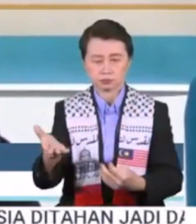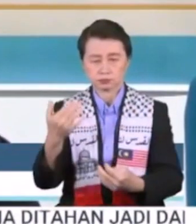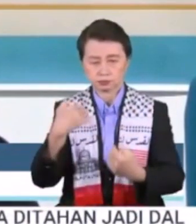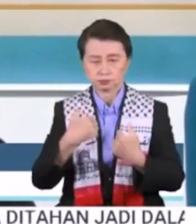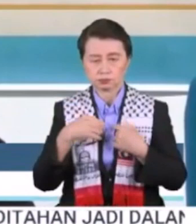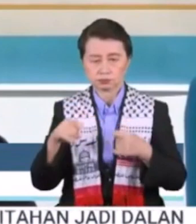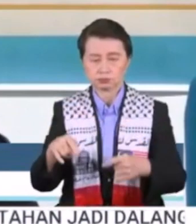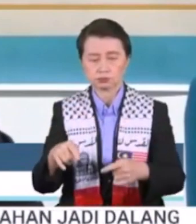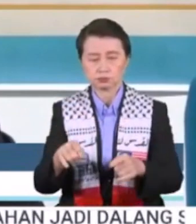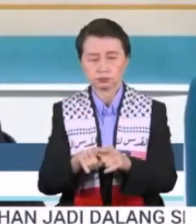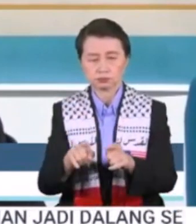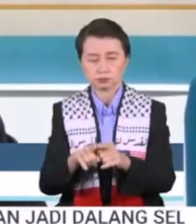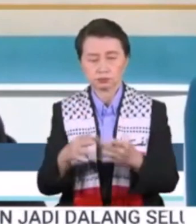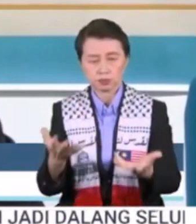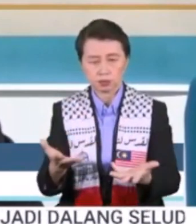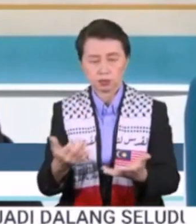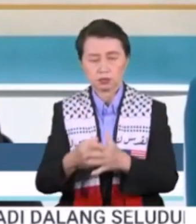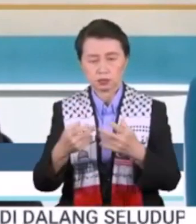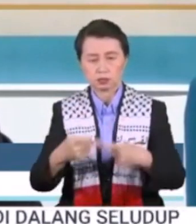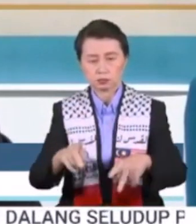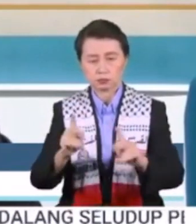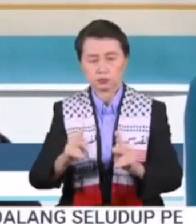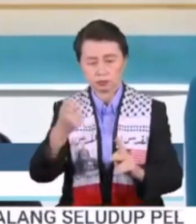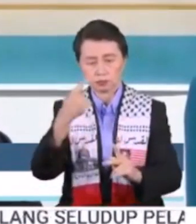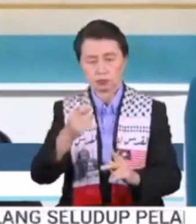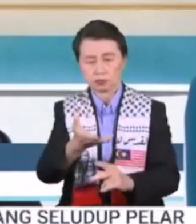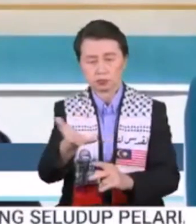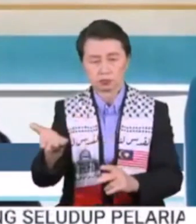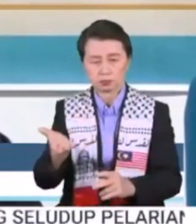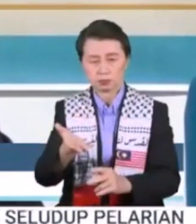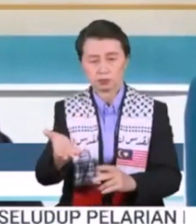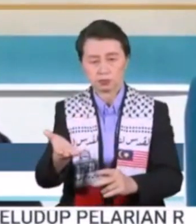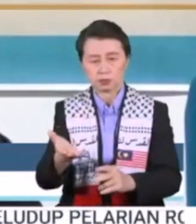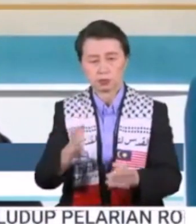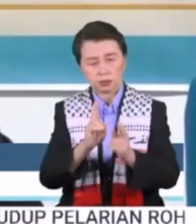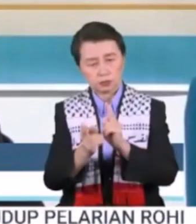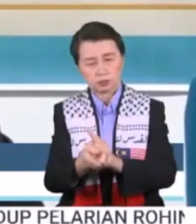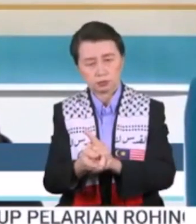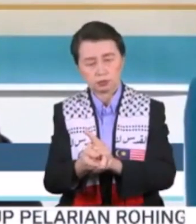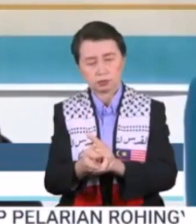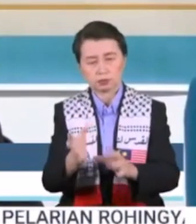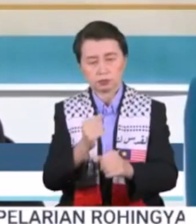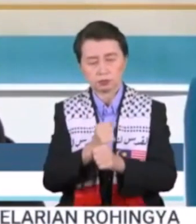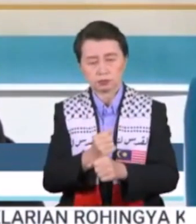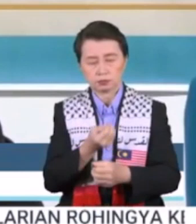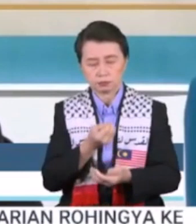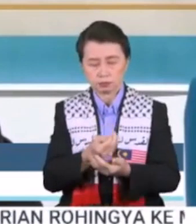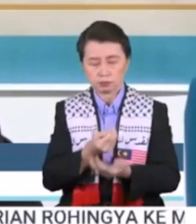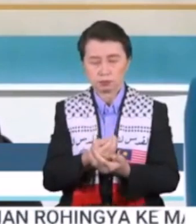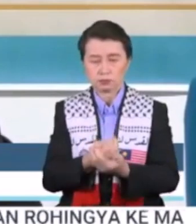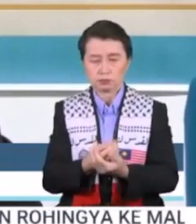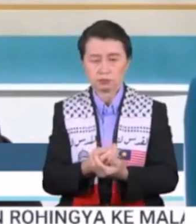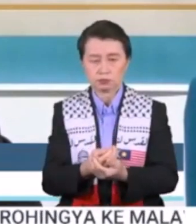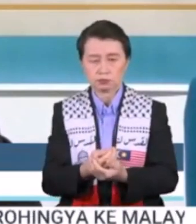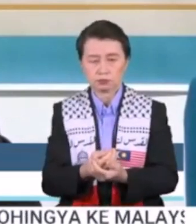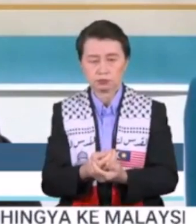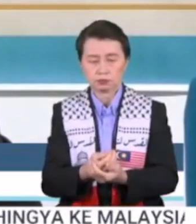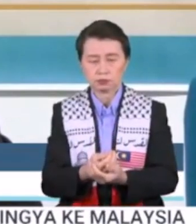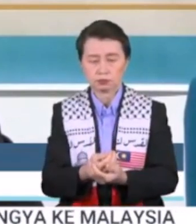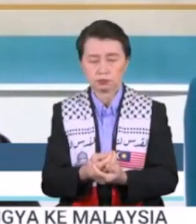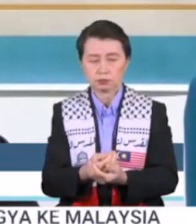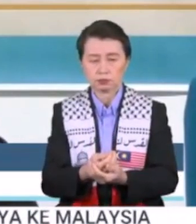dah berfikir macam mana peluang untuk mereka berubah menjana pendapatan dan sebagainya.